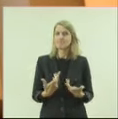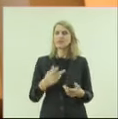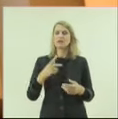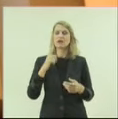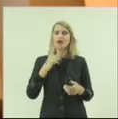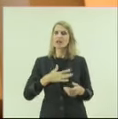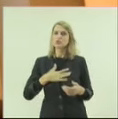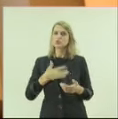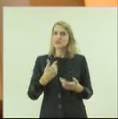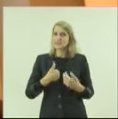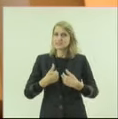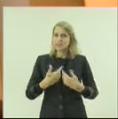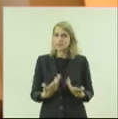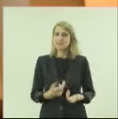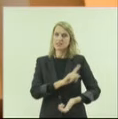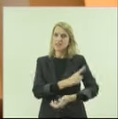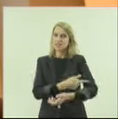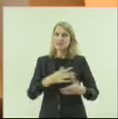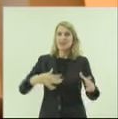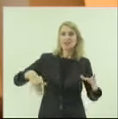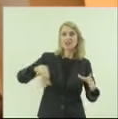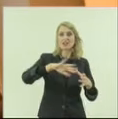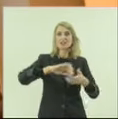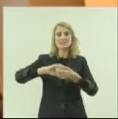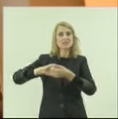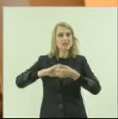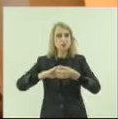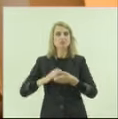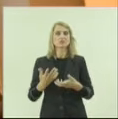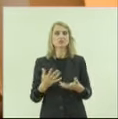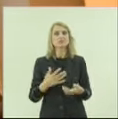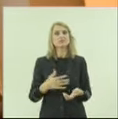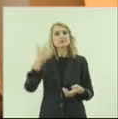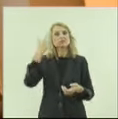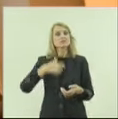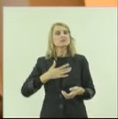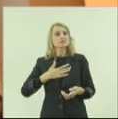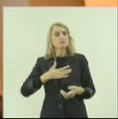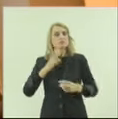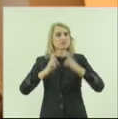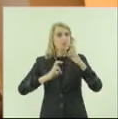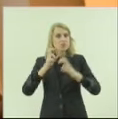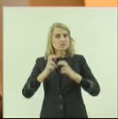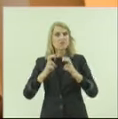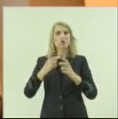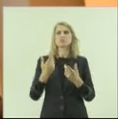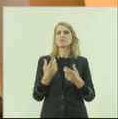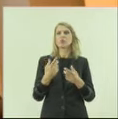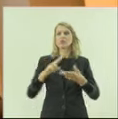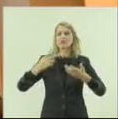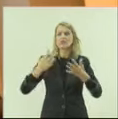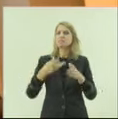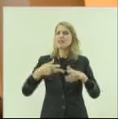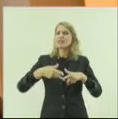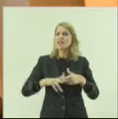себе си, това означава да разчита повече на собствените способности за отбрана, за производство, на технологии,